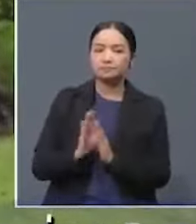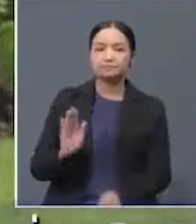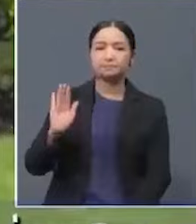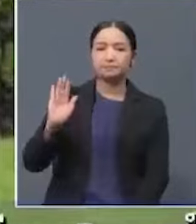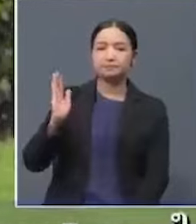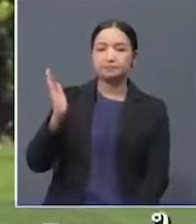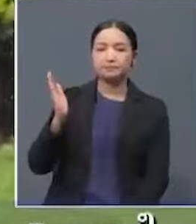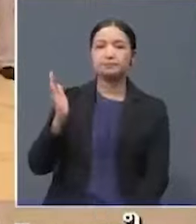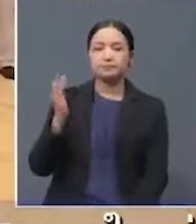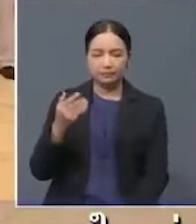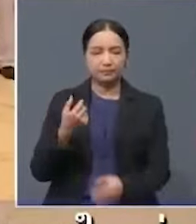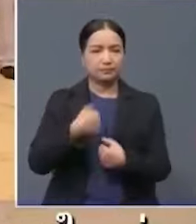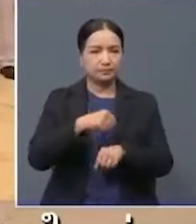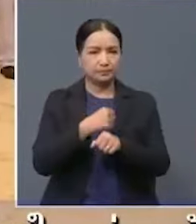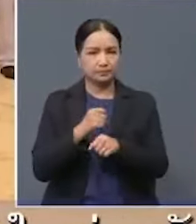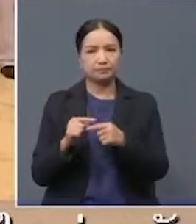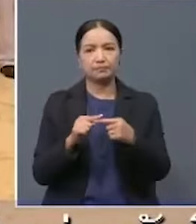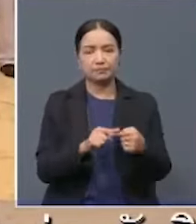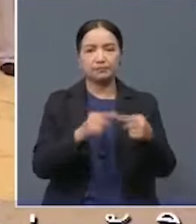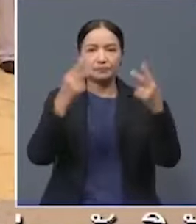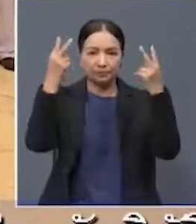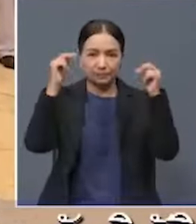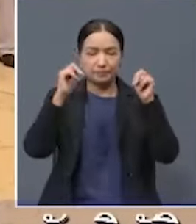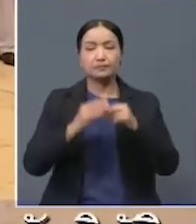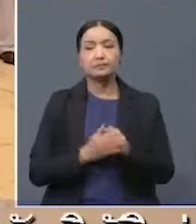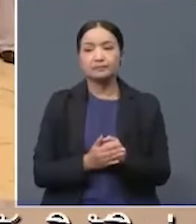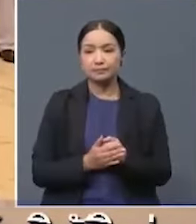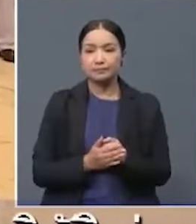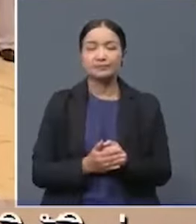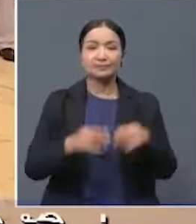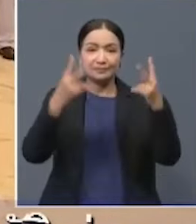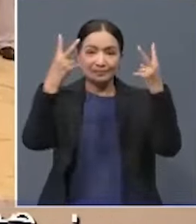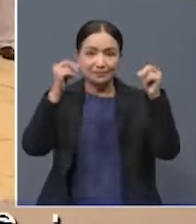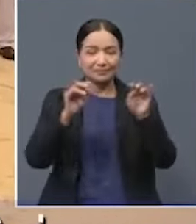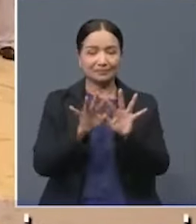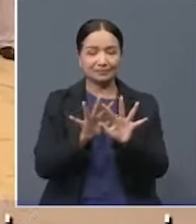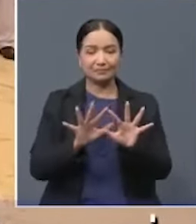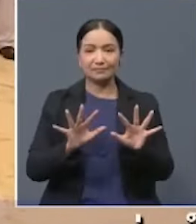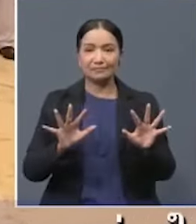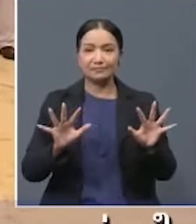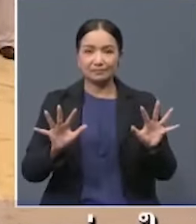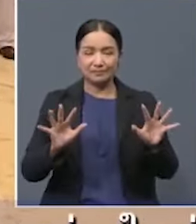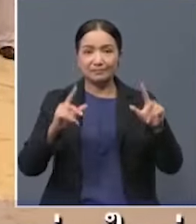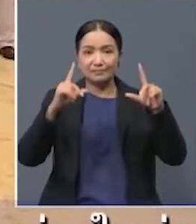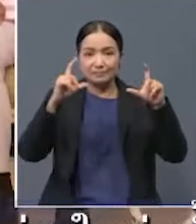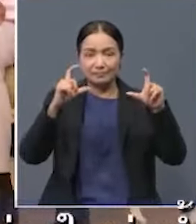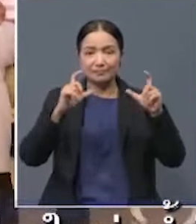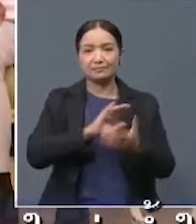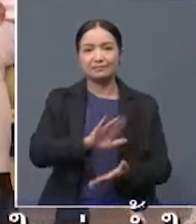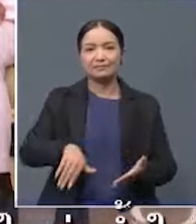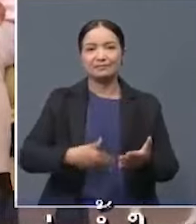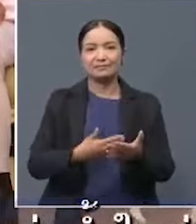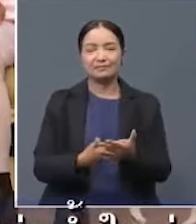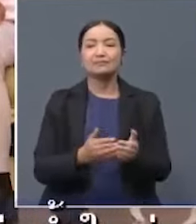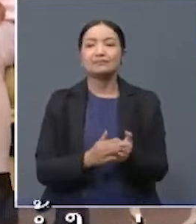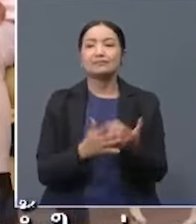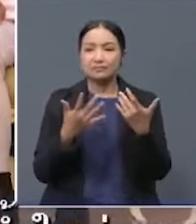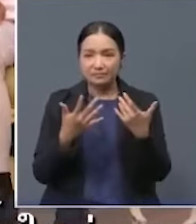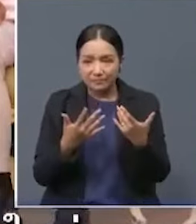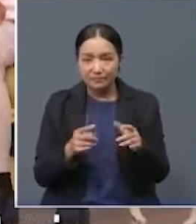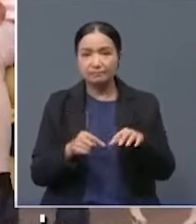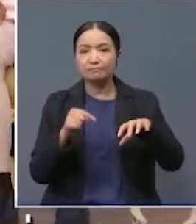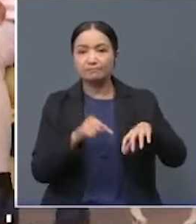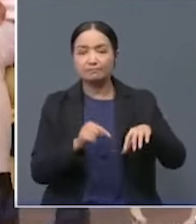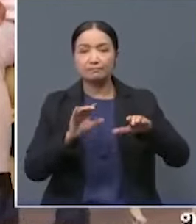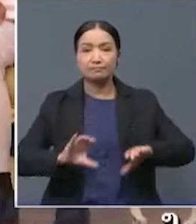นก่อนปฏิบัติหน้าที่รัฐมนตรีนายกรัฐมนตรีร่วมถ่ายรูปกับคณะรัฐมนตรีทั้งหมดค่ะก่อนออกเดินทางจ